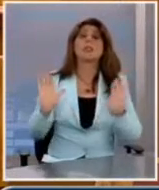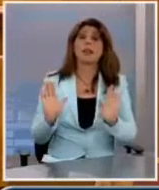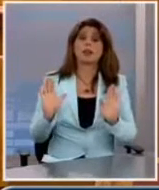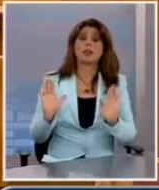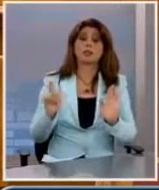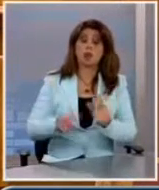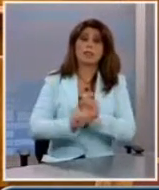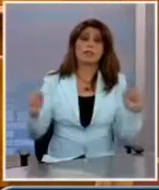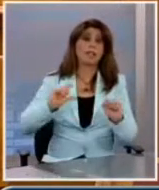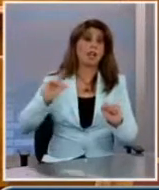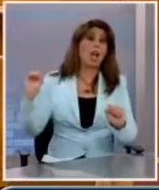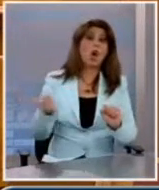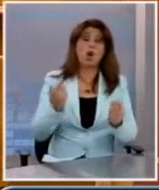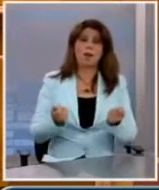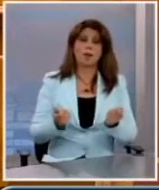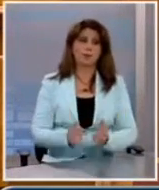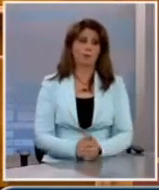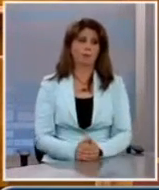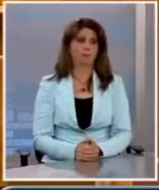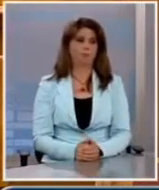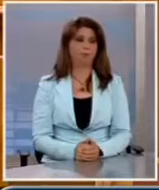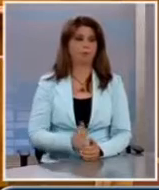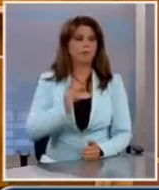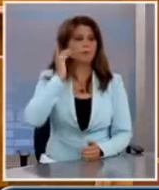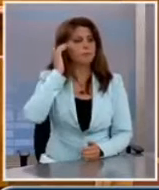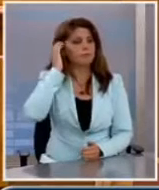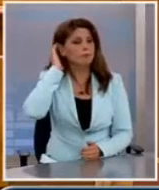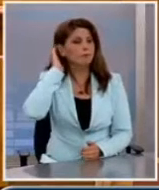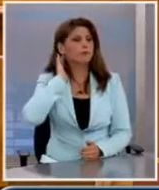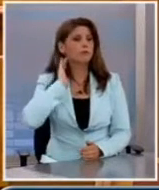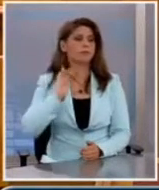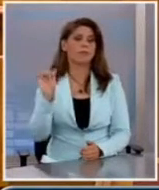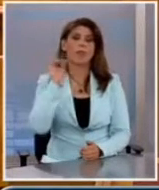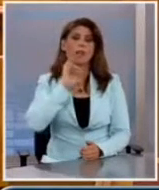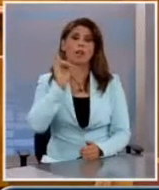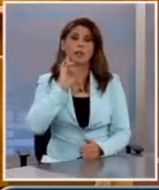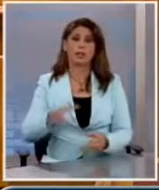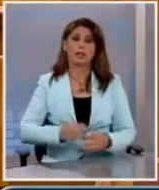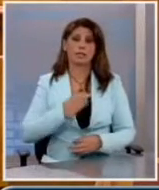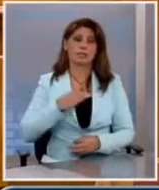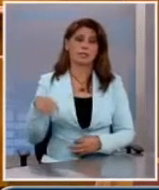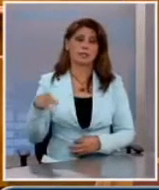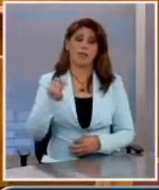συνάδελφοι, βρισκόμαστε σε μια πολύ κρίσιμη στιγμή.